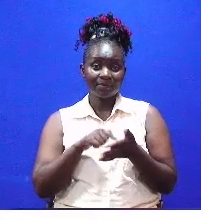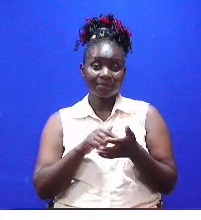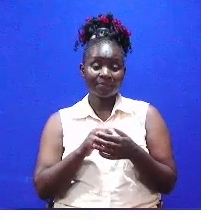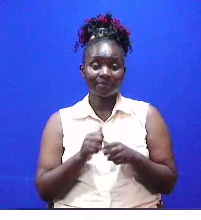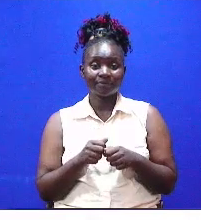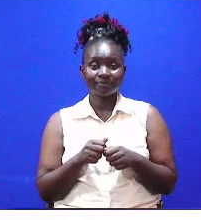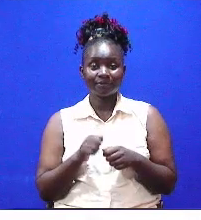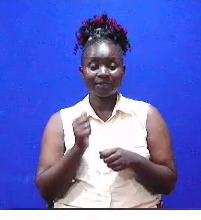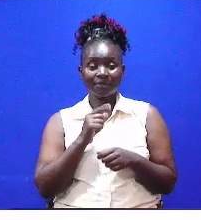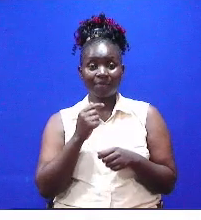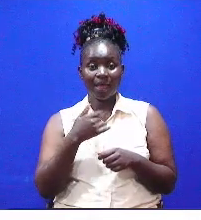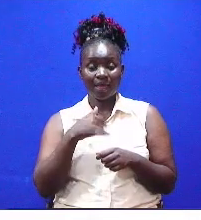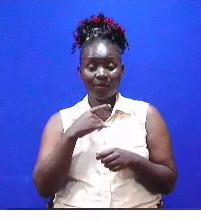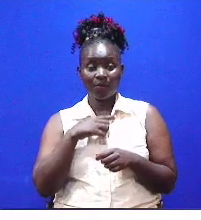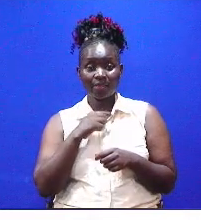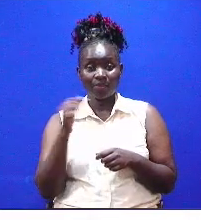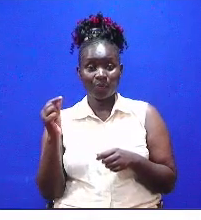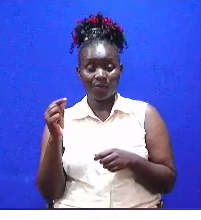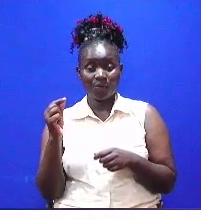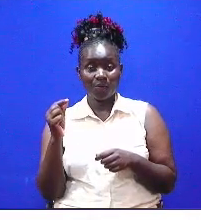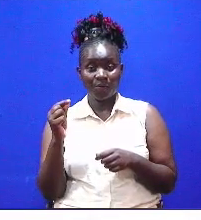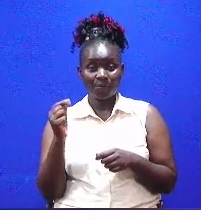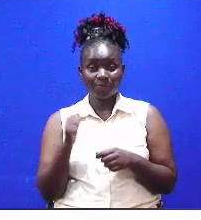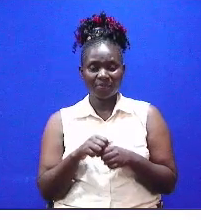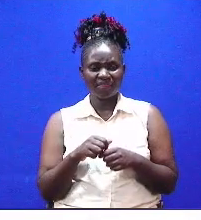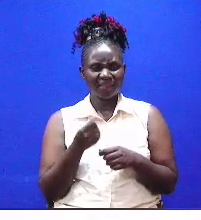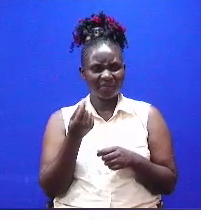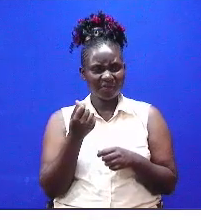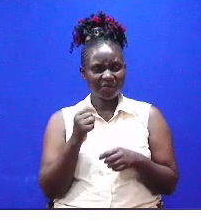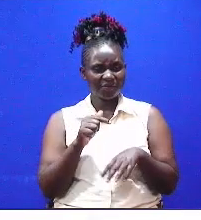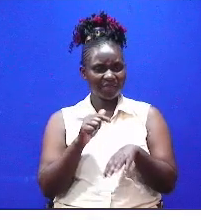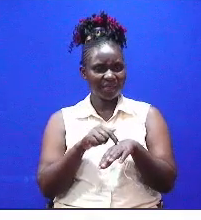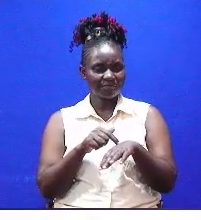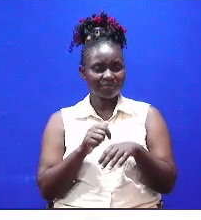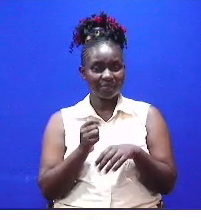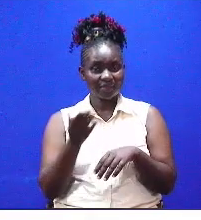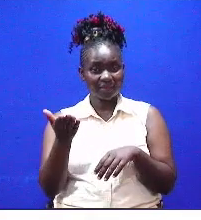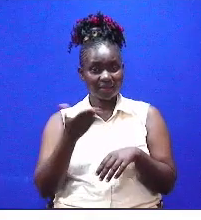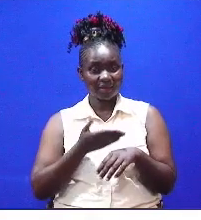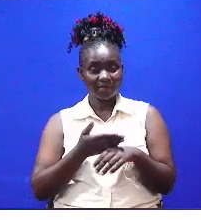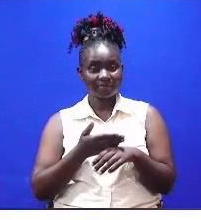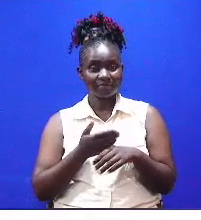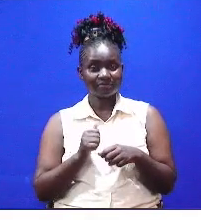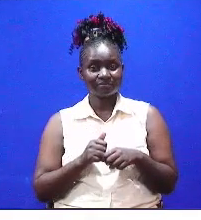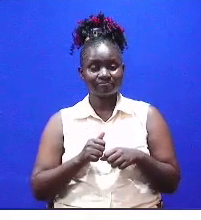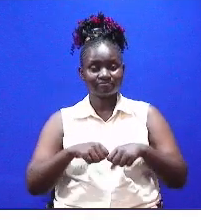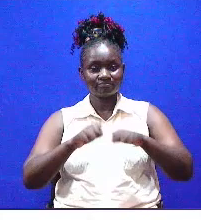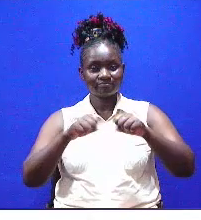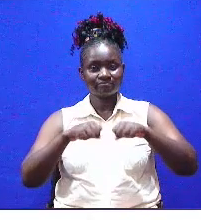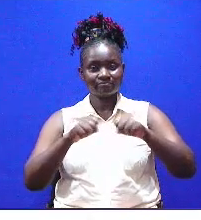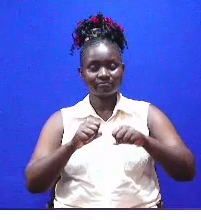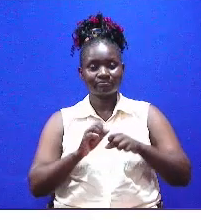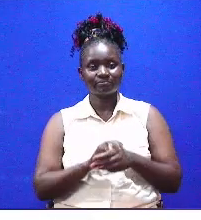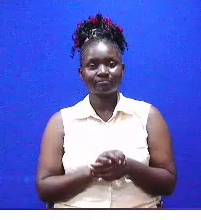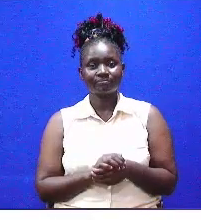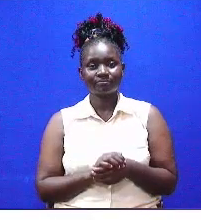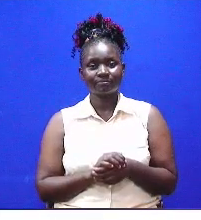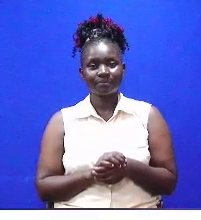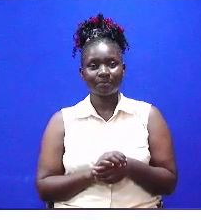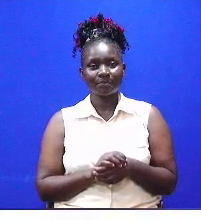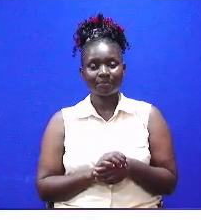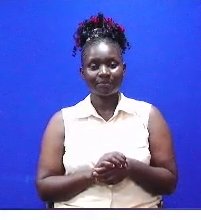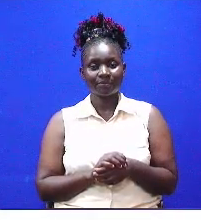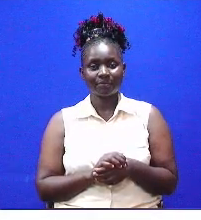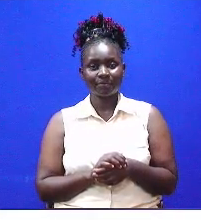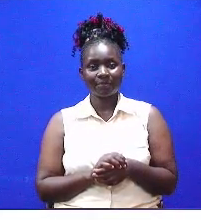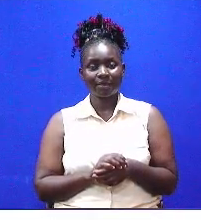inda itako kenda. Naliti tita ikanke iko pachete. Paka suwe pikipiki goro. Nwa suwe pikipiki goro. Nga uke pikipiki